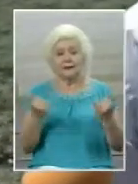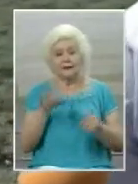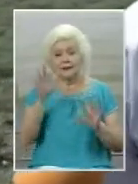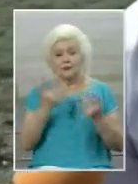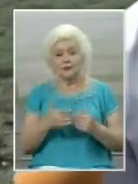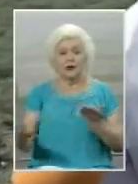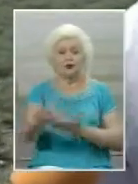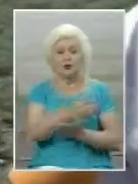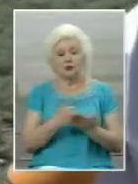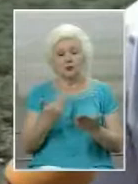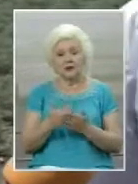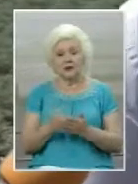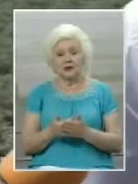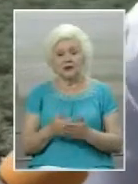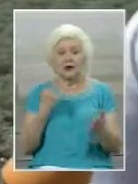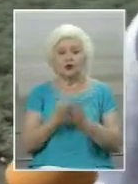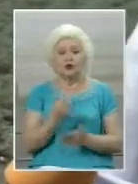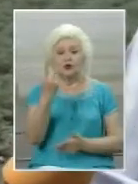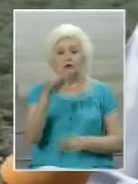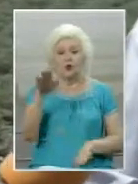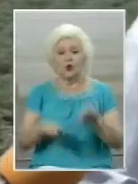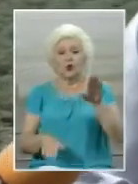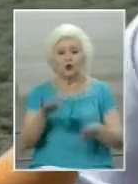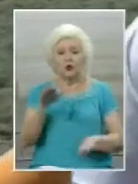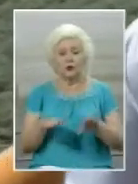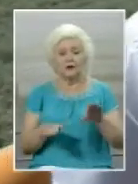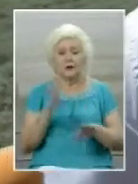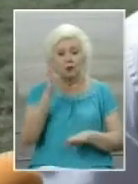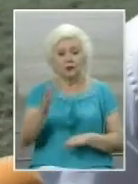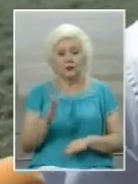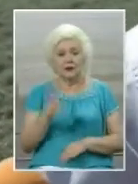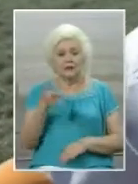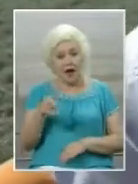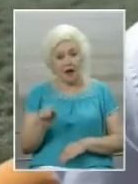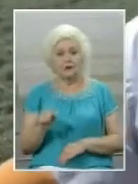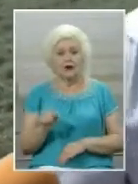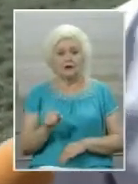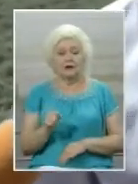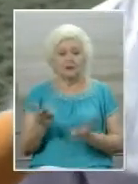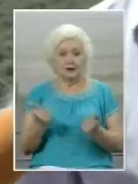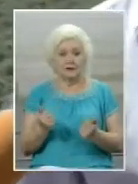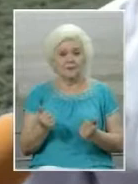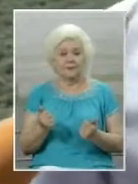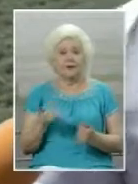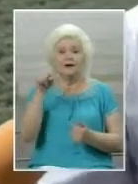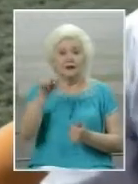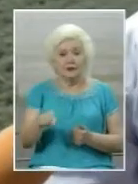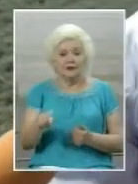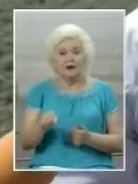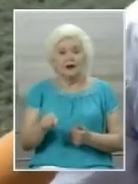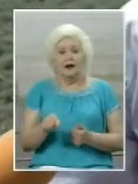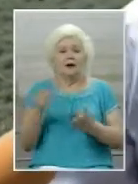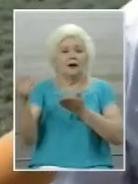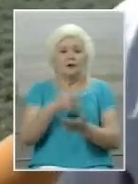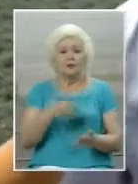десь врожайність, ну, біля до 2 тонн буде. З гектару. Це хорошо, не? Це, ну, при